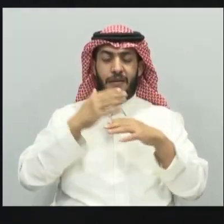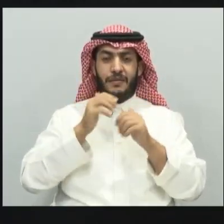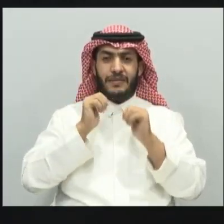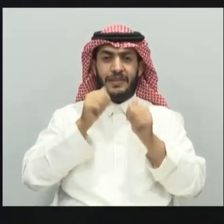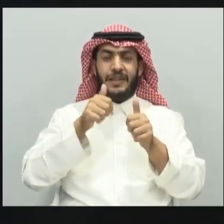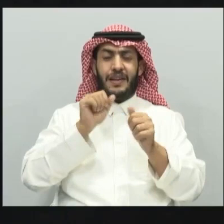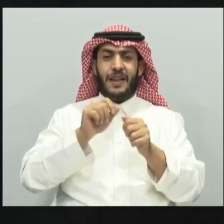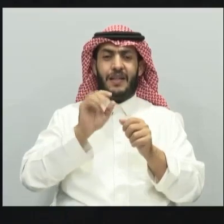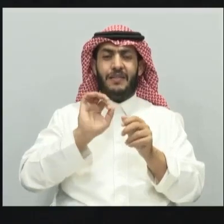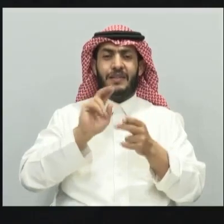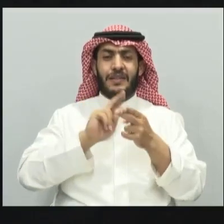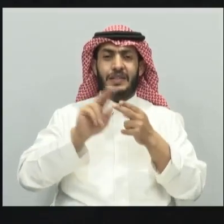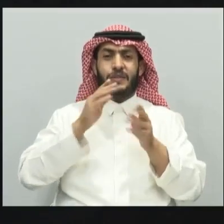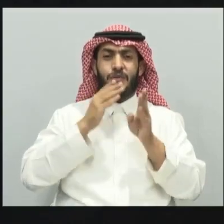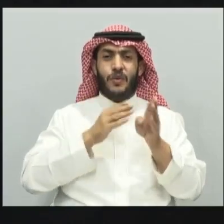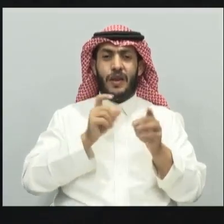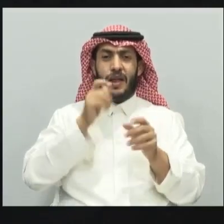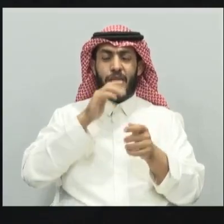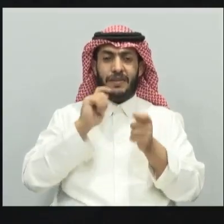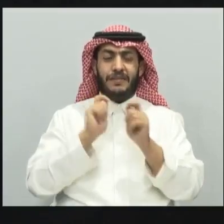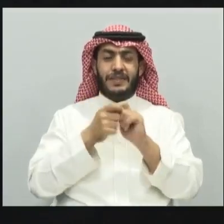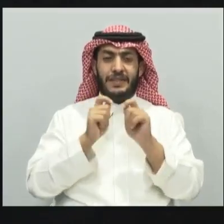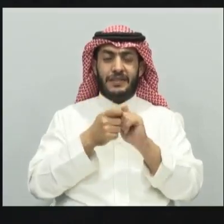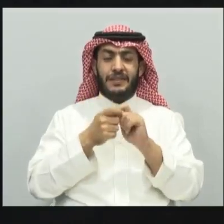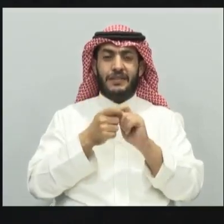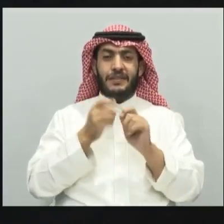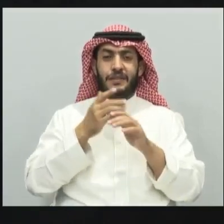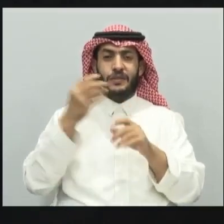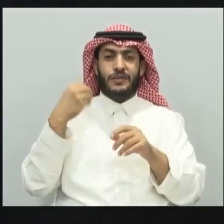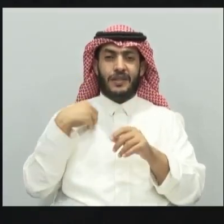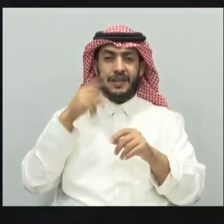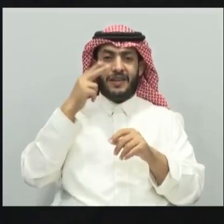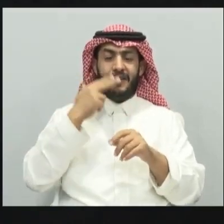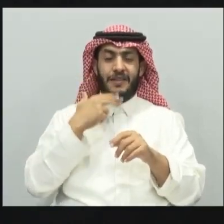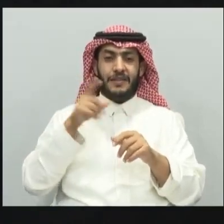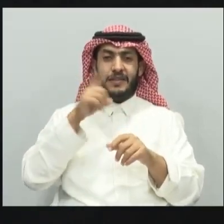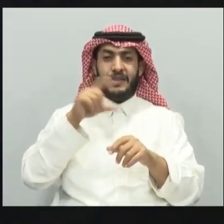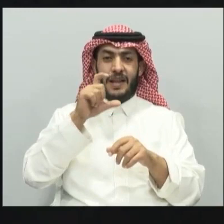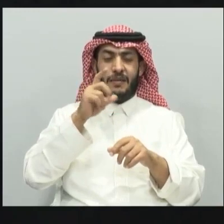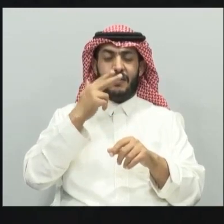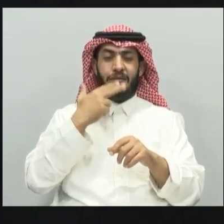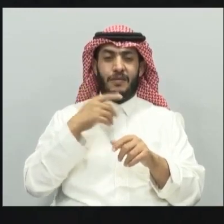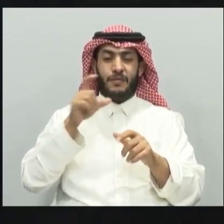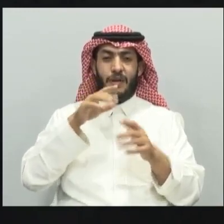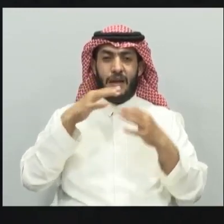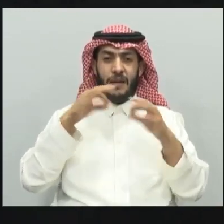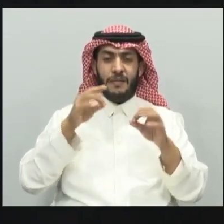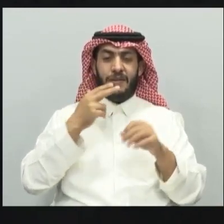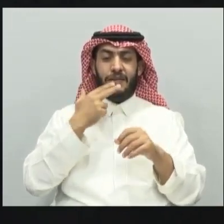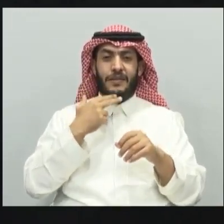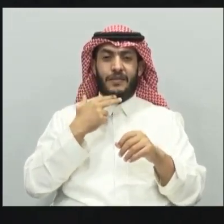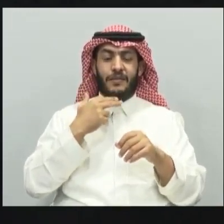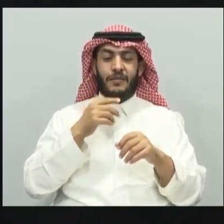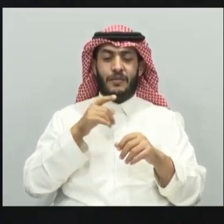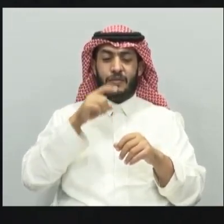بذلوا في الذب عن سنه النبي صلى الله عليه وسلم جزاهم الله عنا وعن الاسلام والمسلمين خير الجزاء